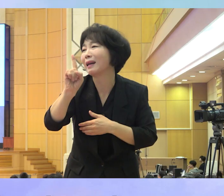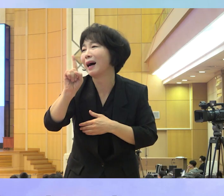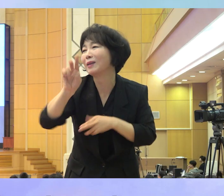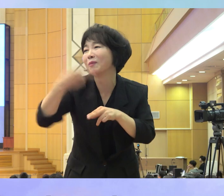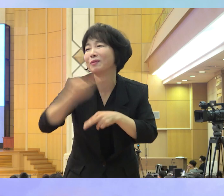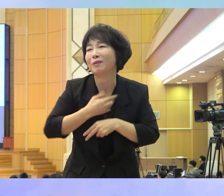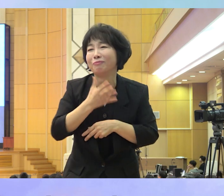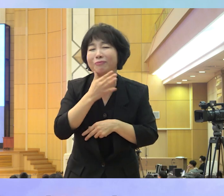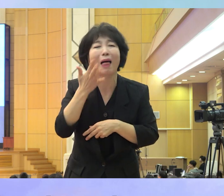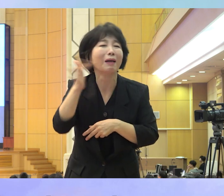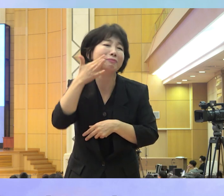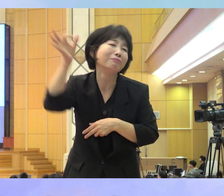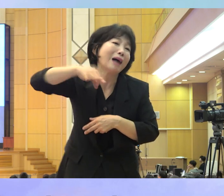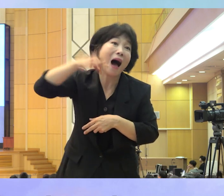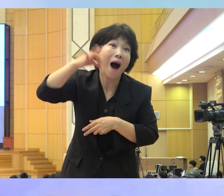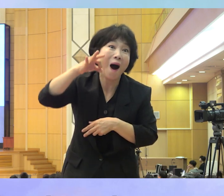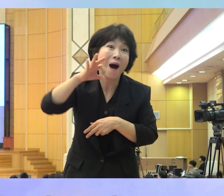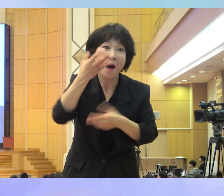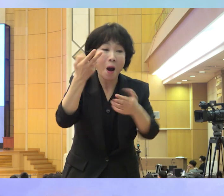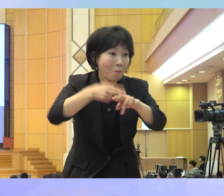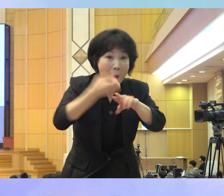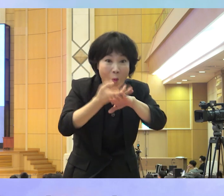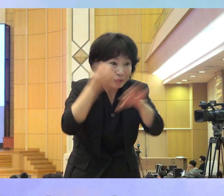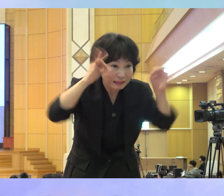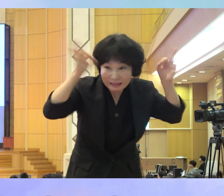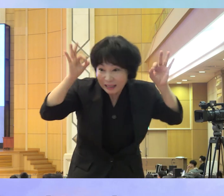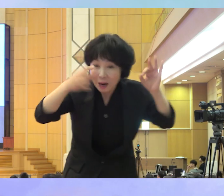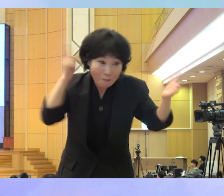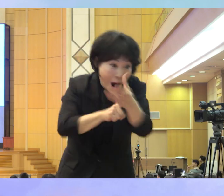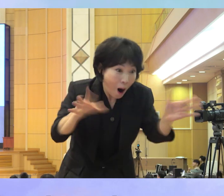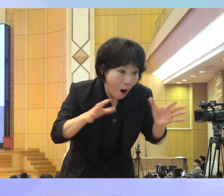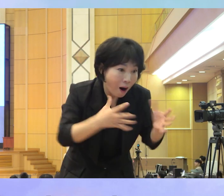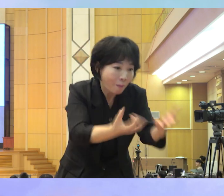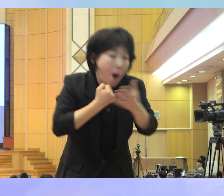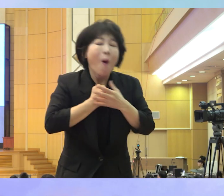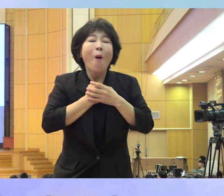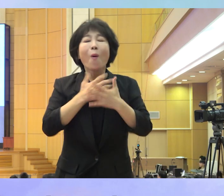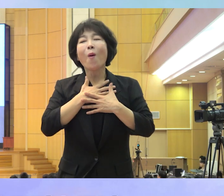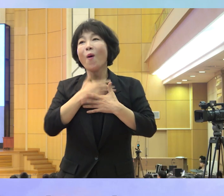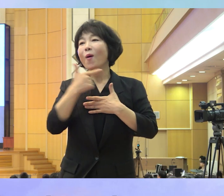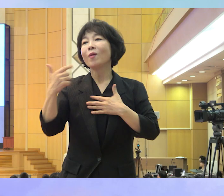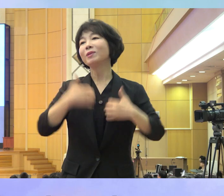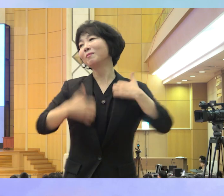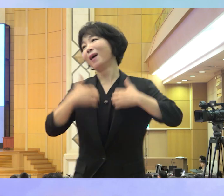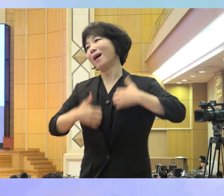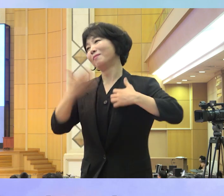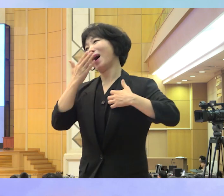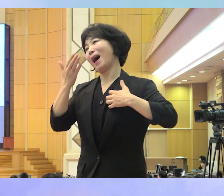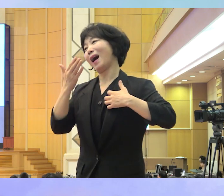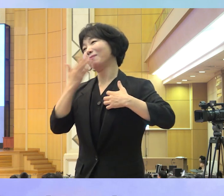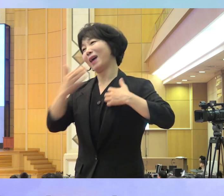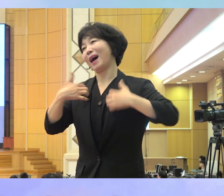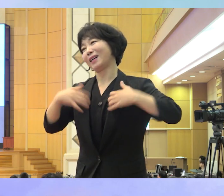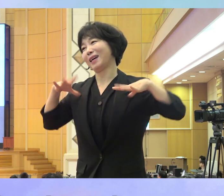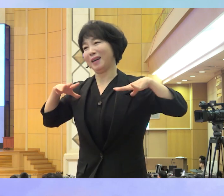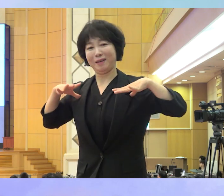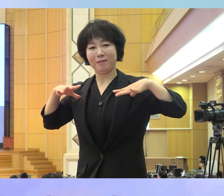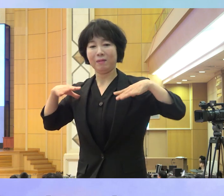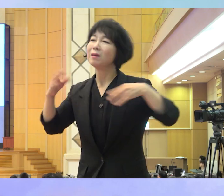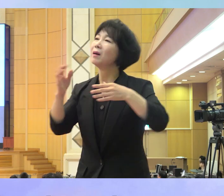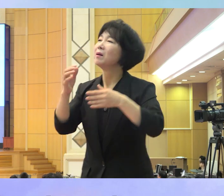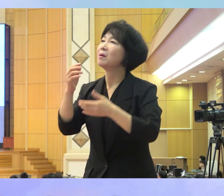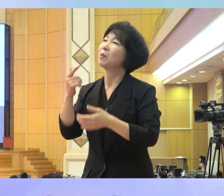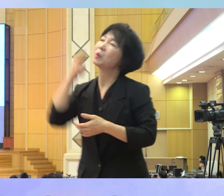그거 하나 찾아 별것도 아닌데 그렇게 좋아하라는데, 근데 어떤 사람은 막 나한테 와서 그래. 목사님